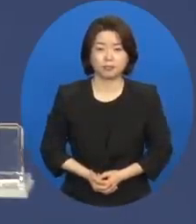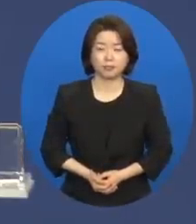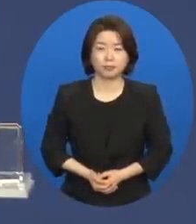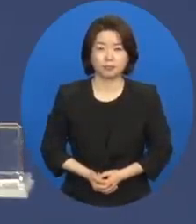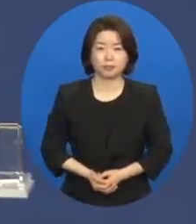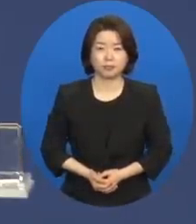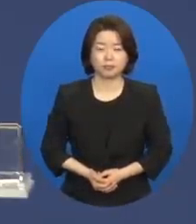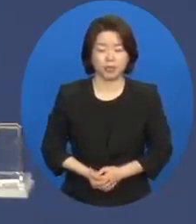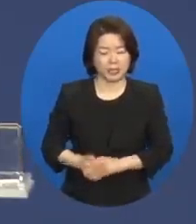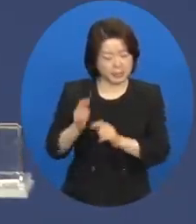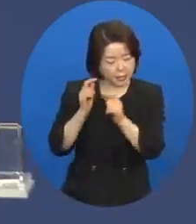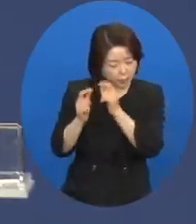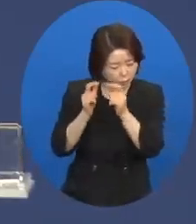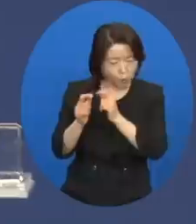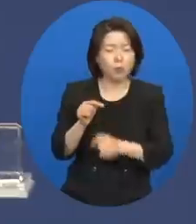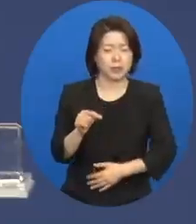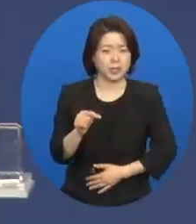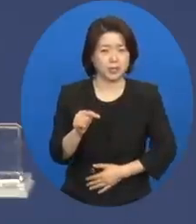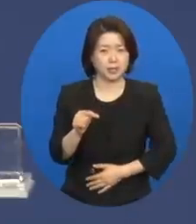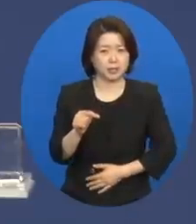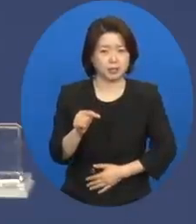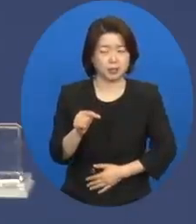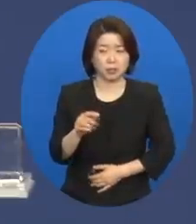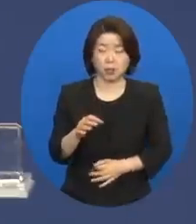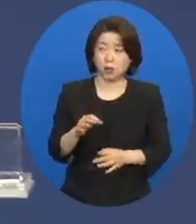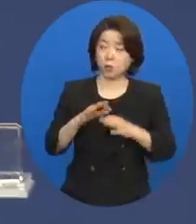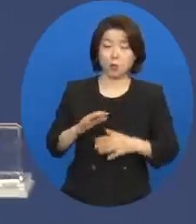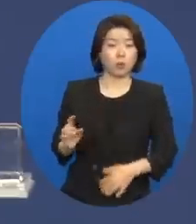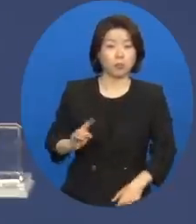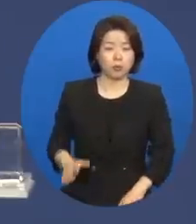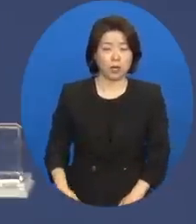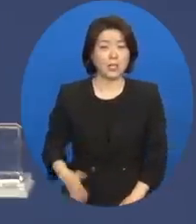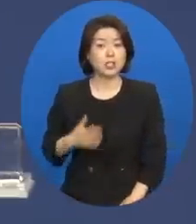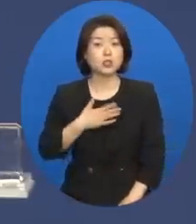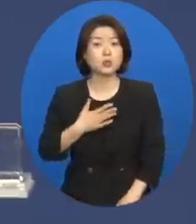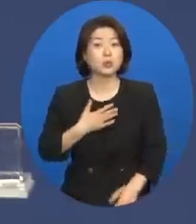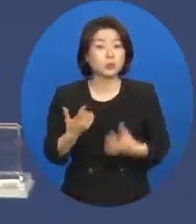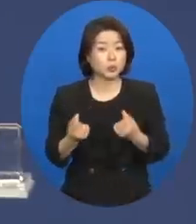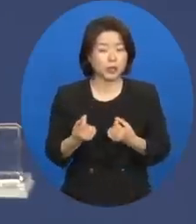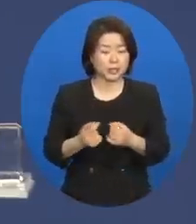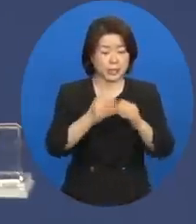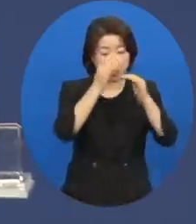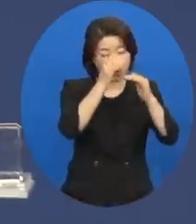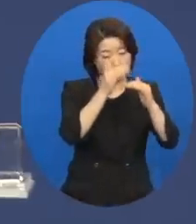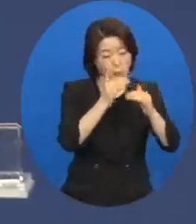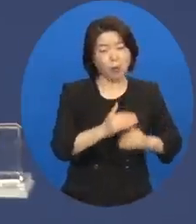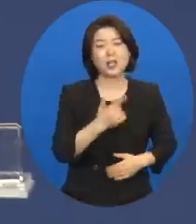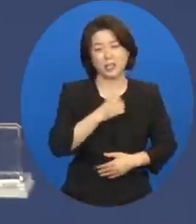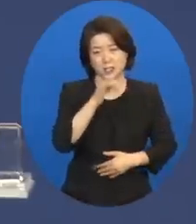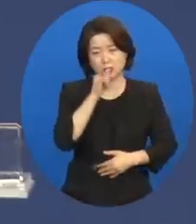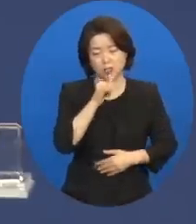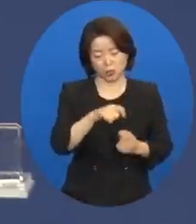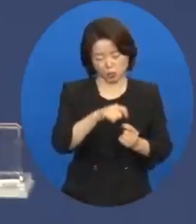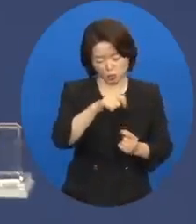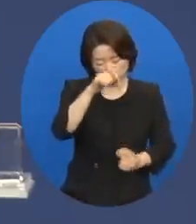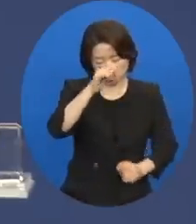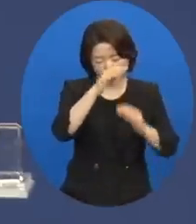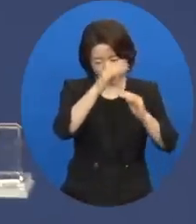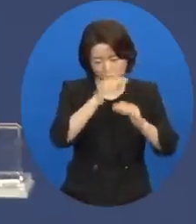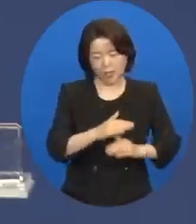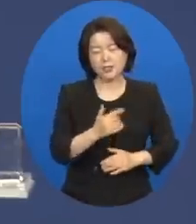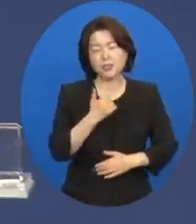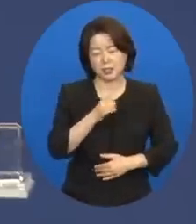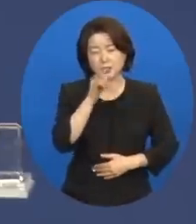우리는 이 고민을 깜짝 놀란 건 저도 물론 과정을 거쳐서 오랜 과정을 거쳐서